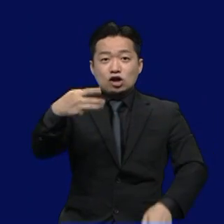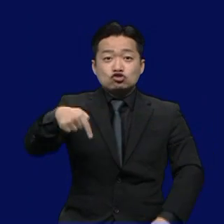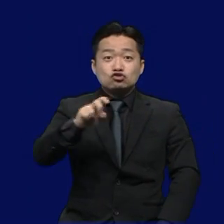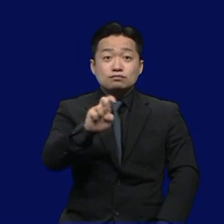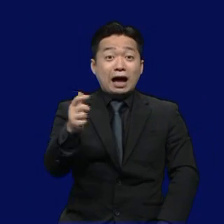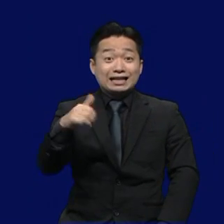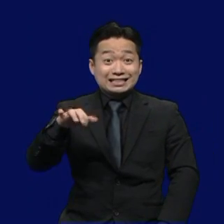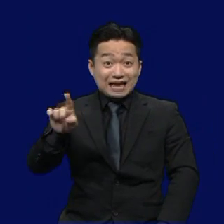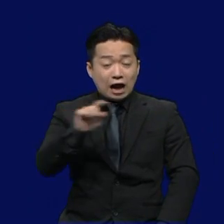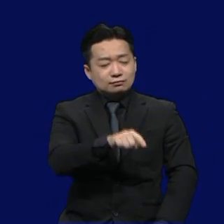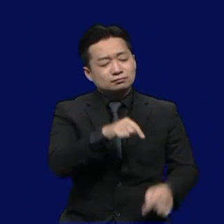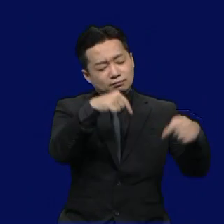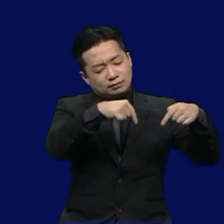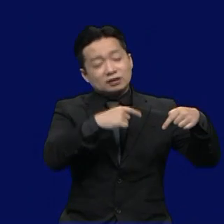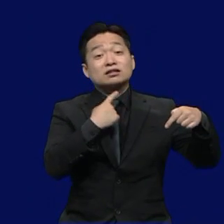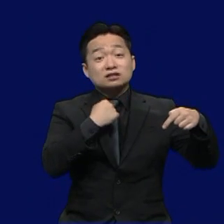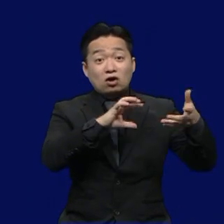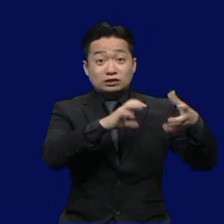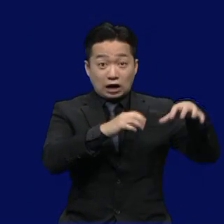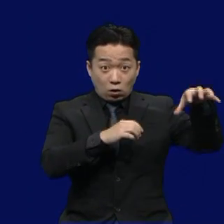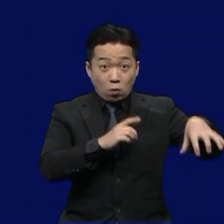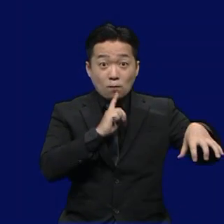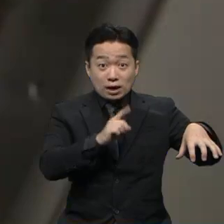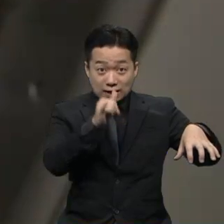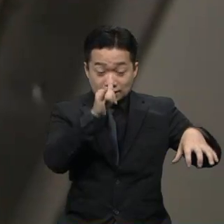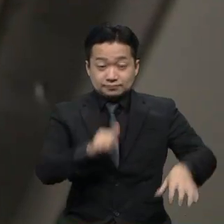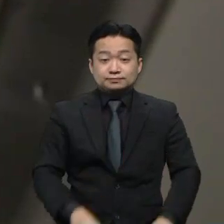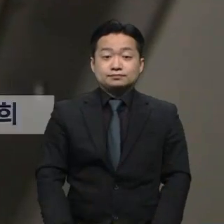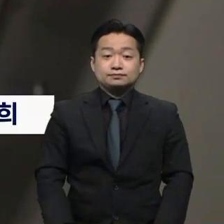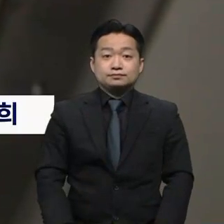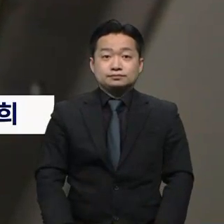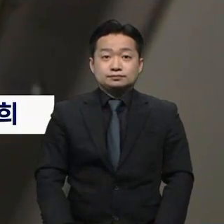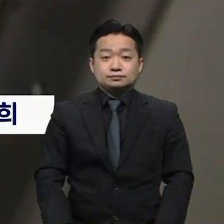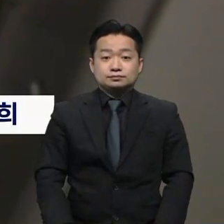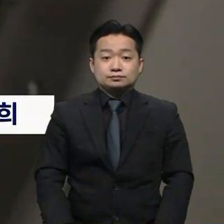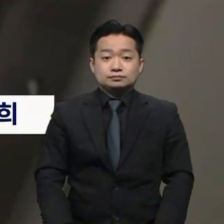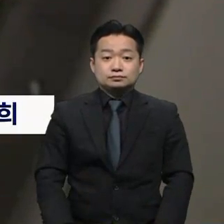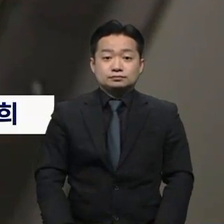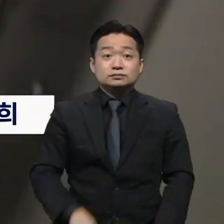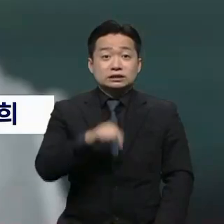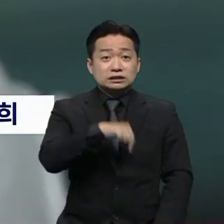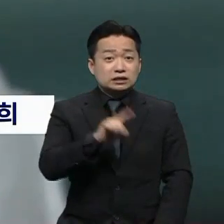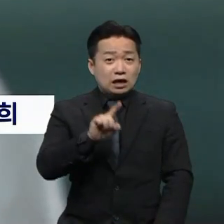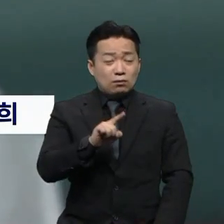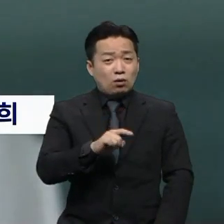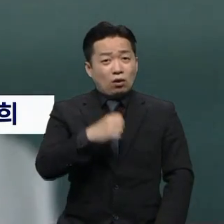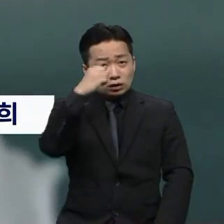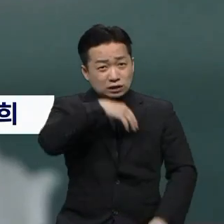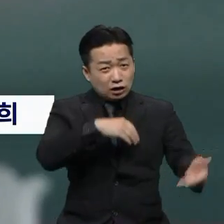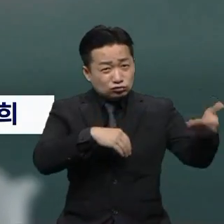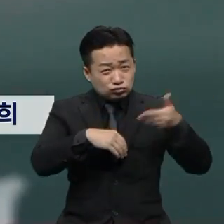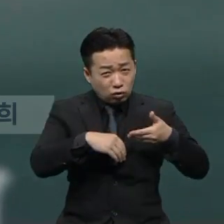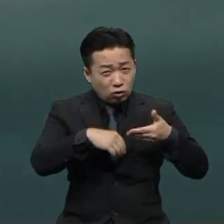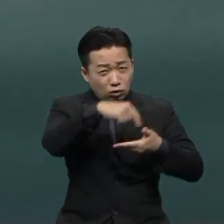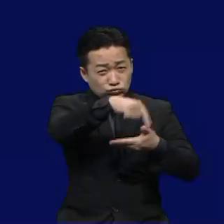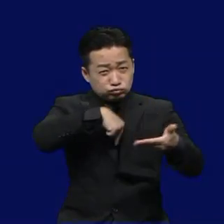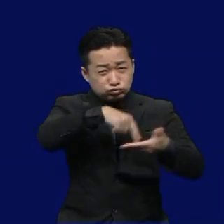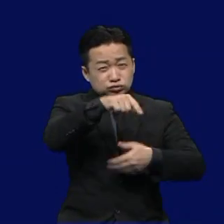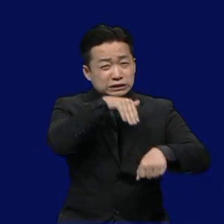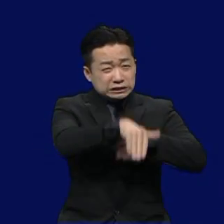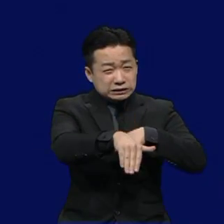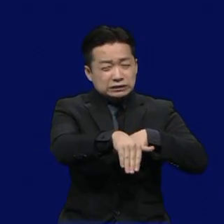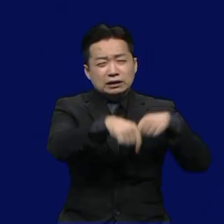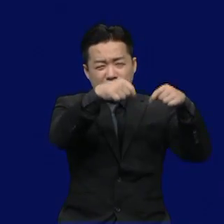협력 논의 대상국 중 하나 라고 설명했습니다 다만 기부 인지대 감는 방식인지 정확히 밝히지 않았습니다